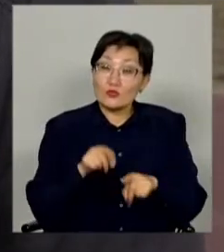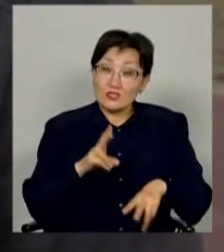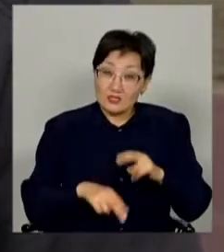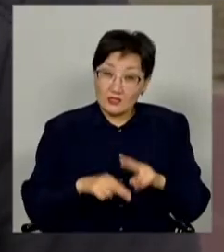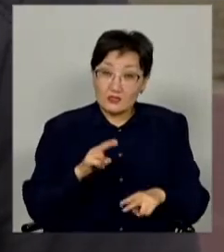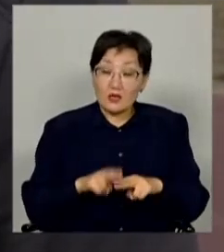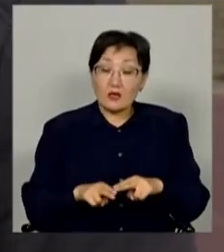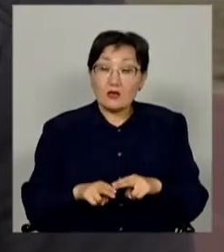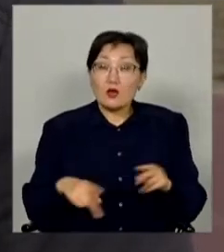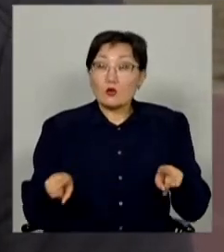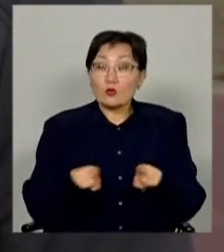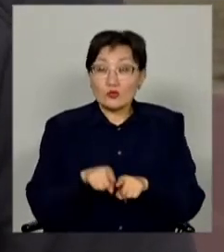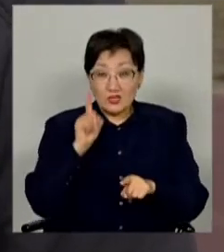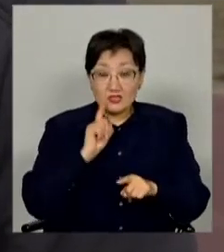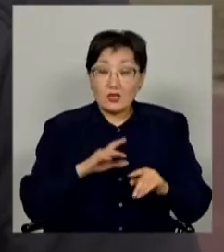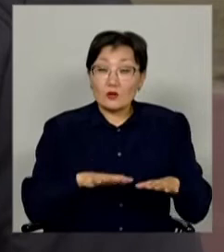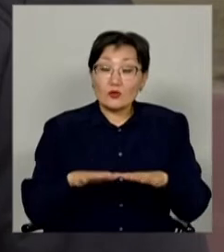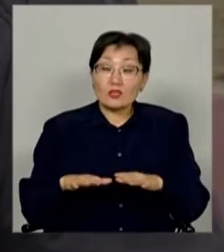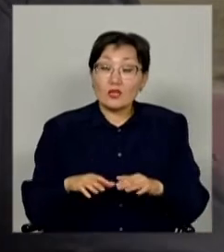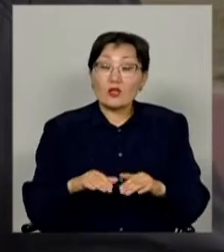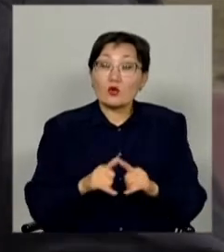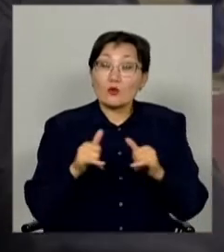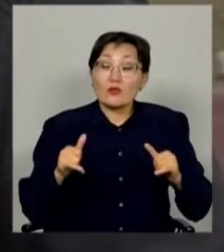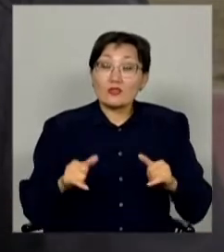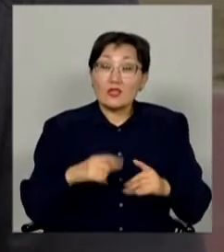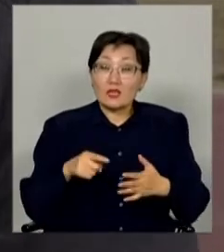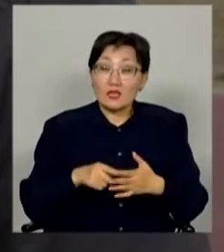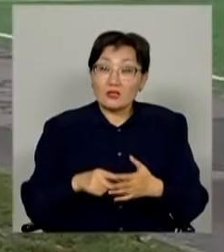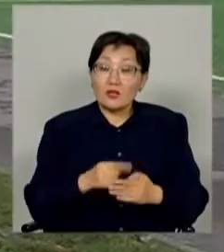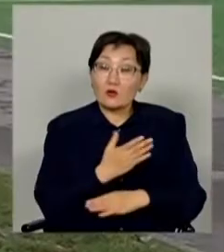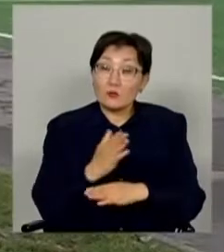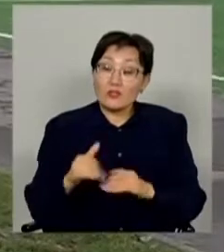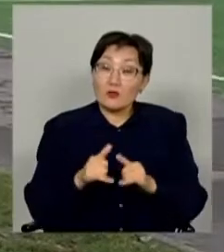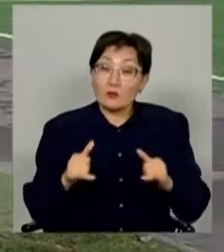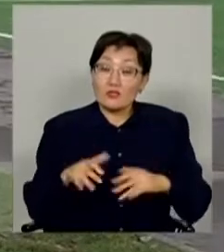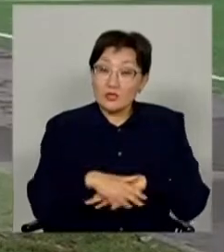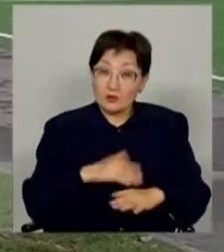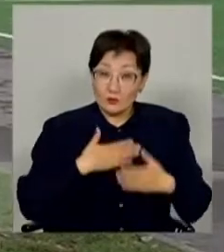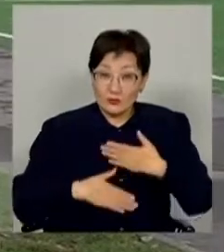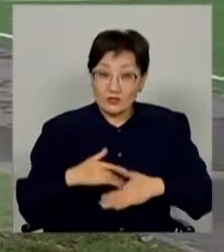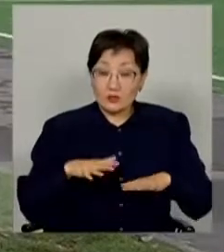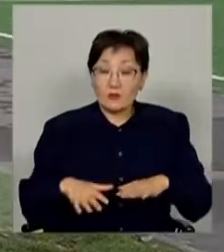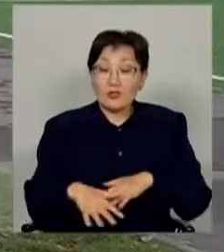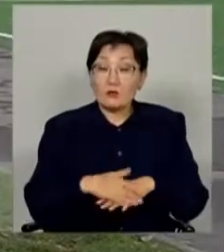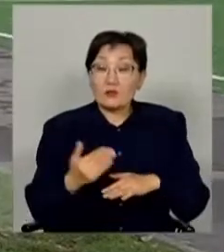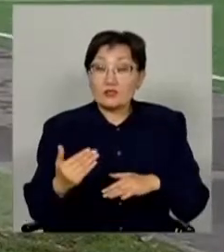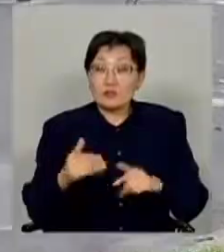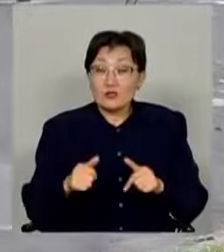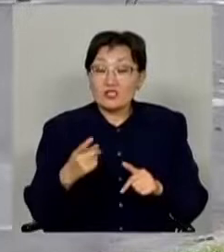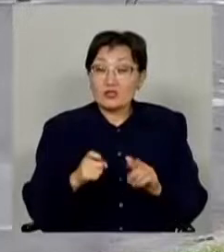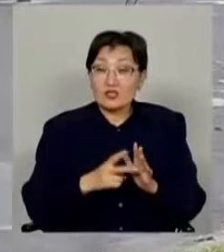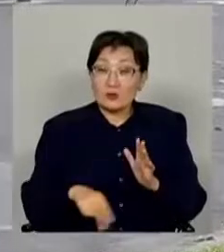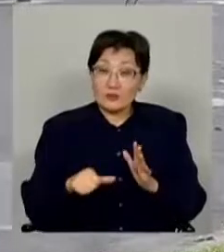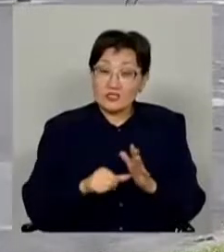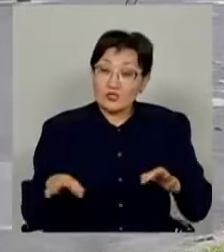берсе, қалада көркейе берсе, халық та риза болады. Алатау ауданы бойынша жергілікті тұрғын тарапынан биыл